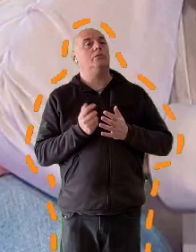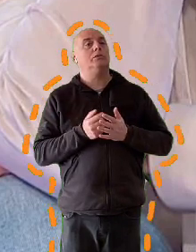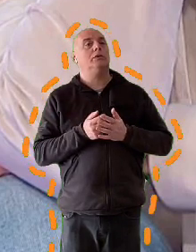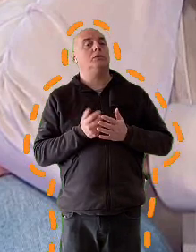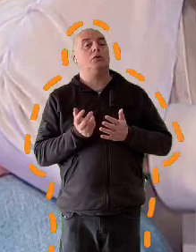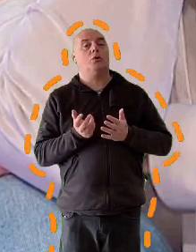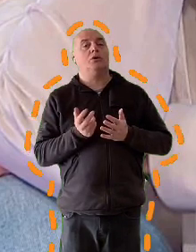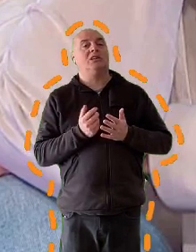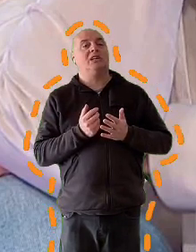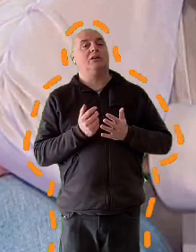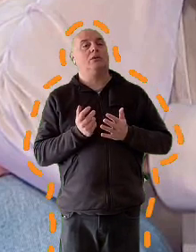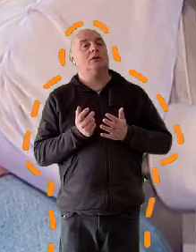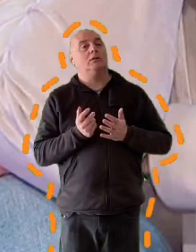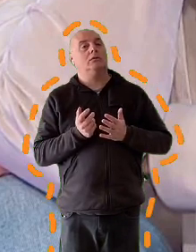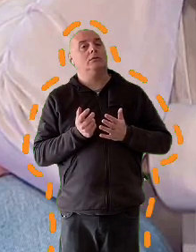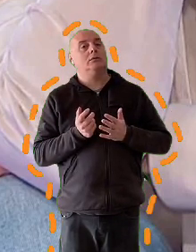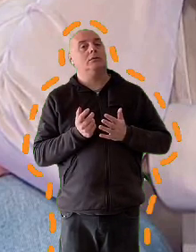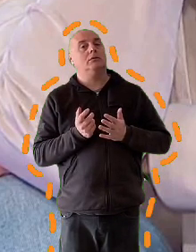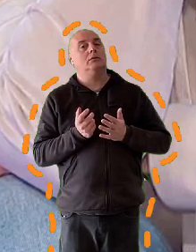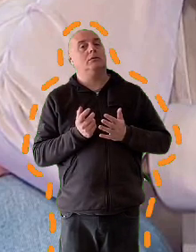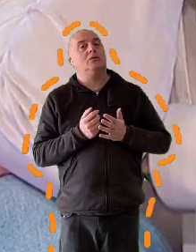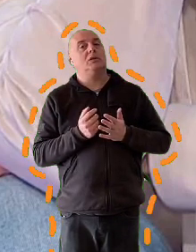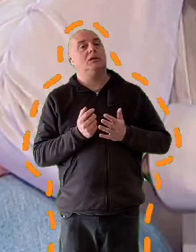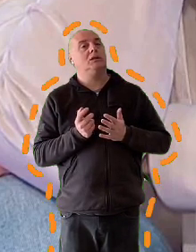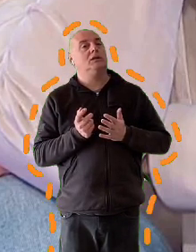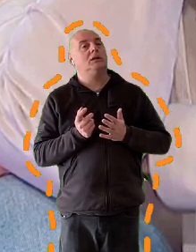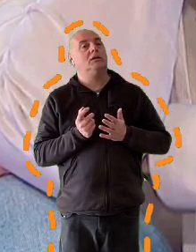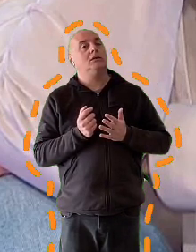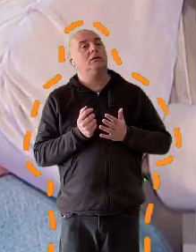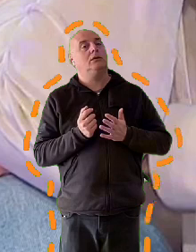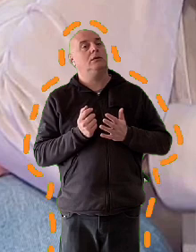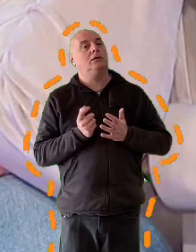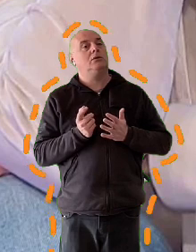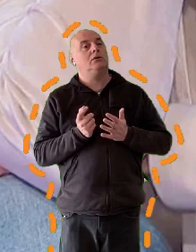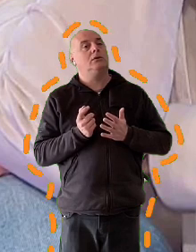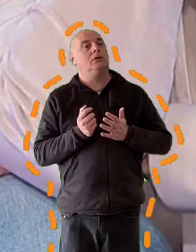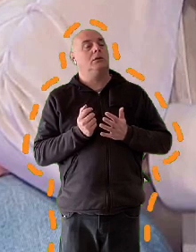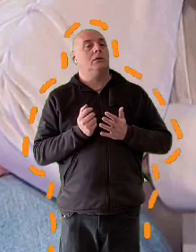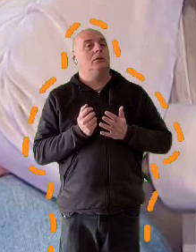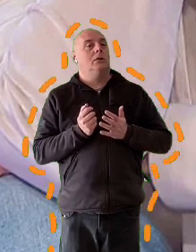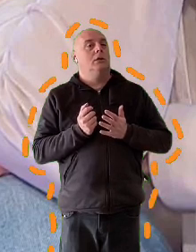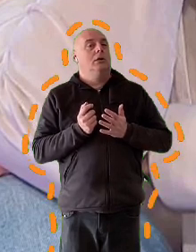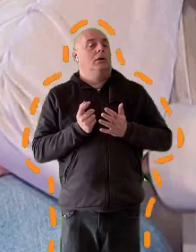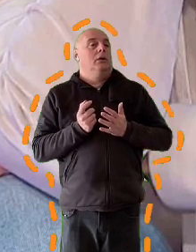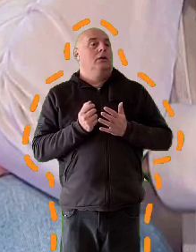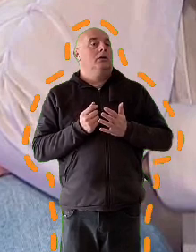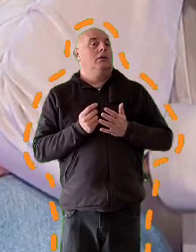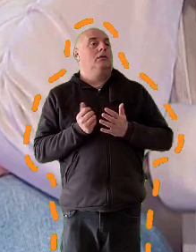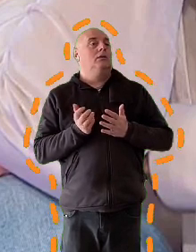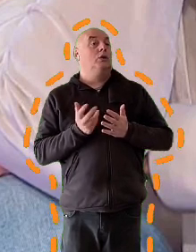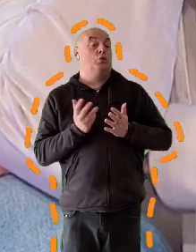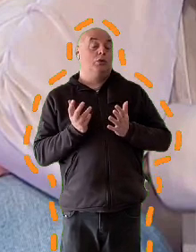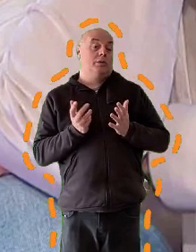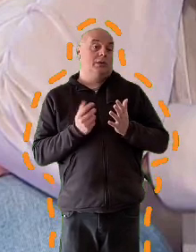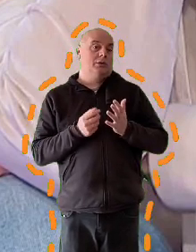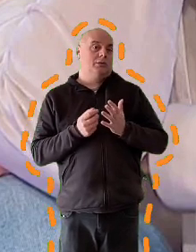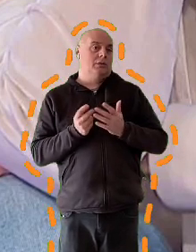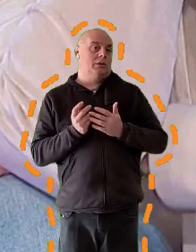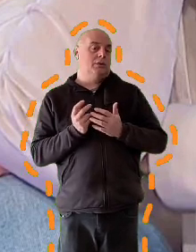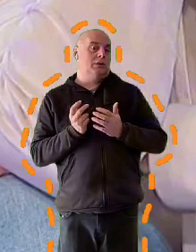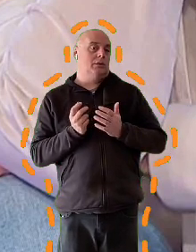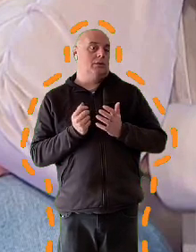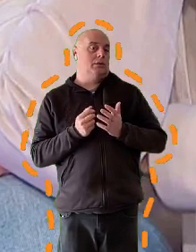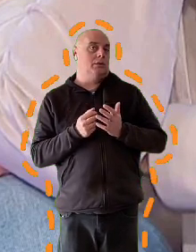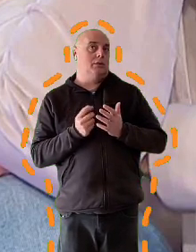della lettera Maria De Filippi lascia il suo posto sulle scale per abbracciare gli sposi che ballano nello studio